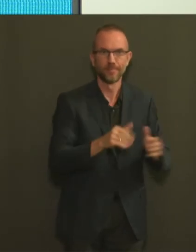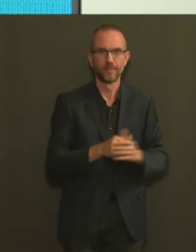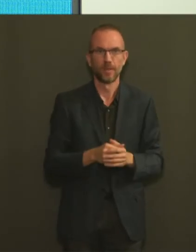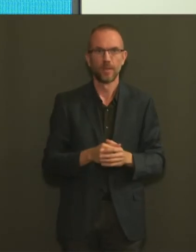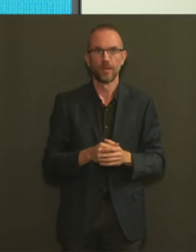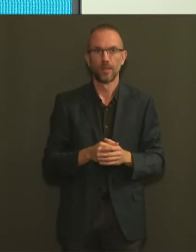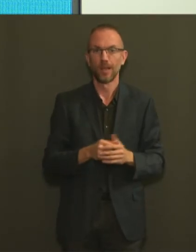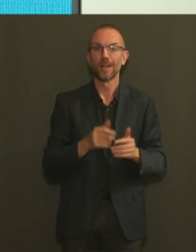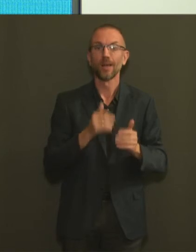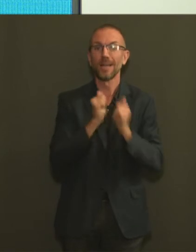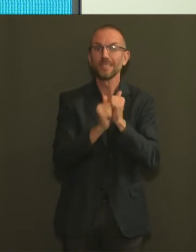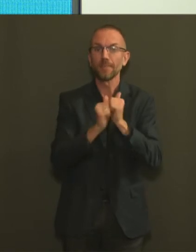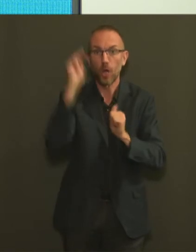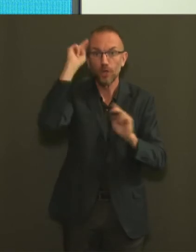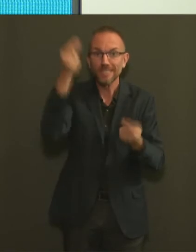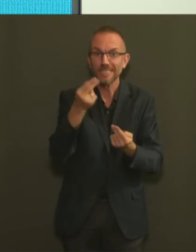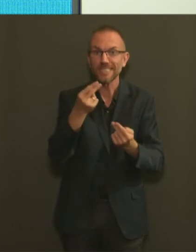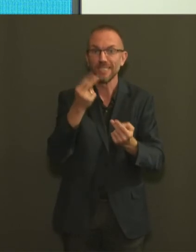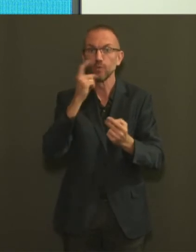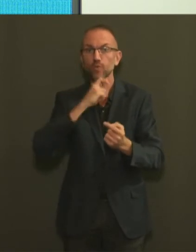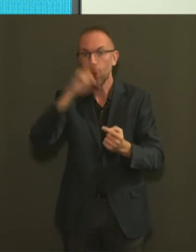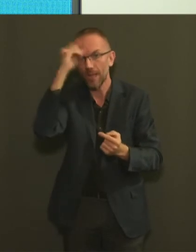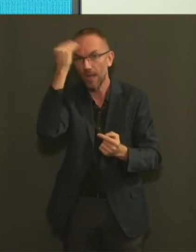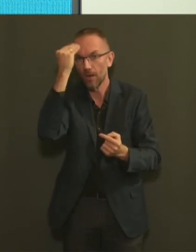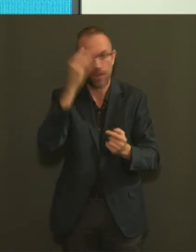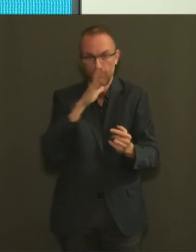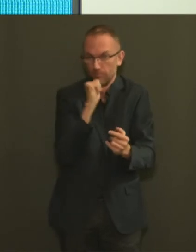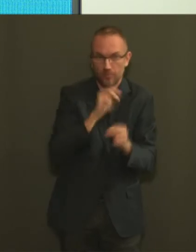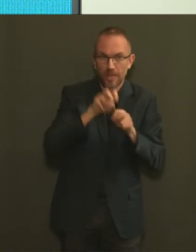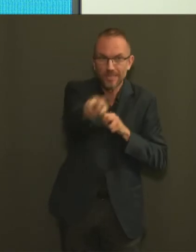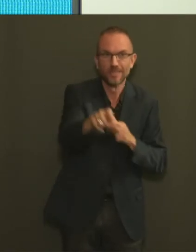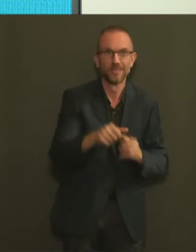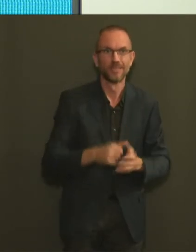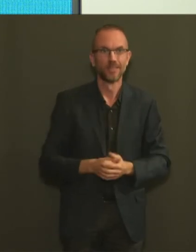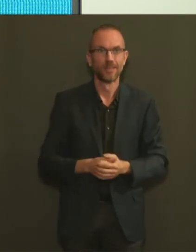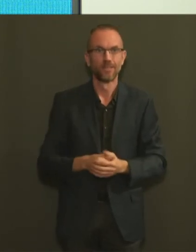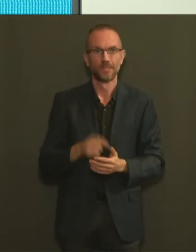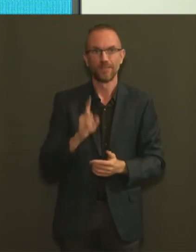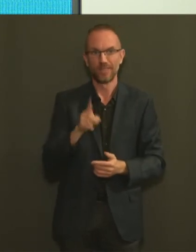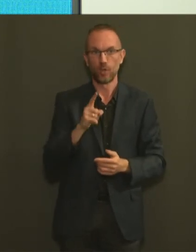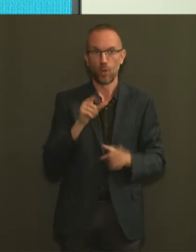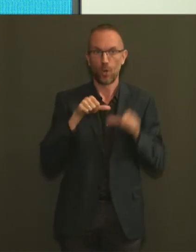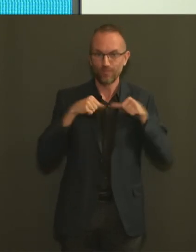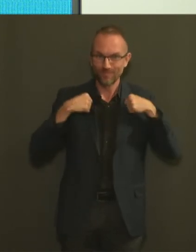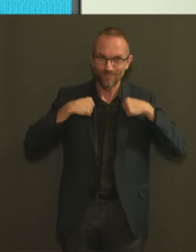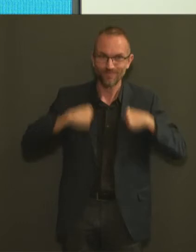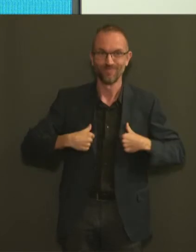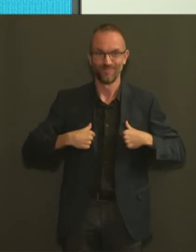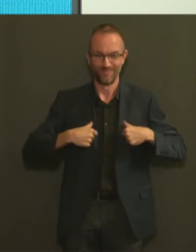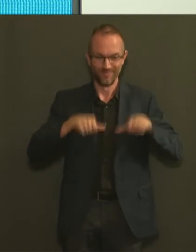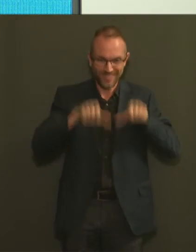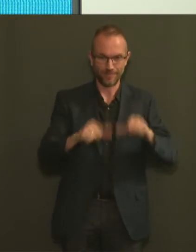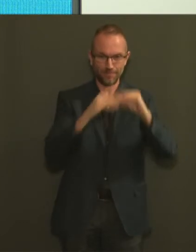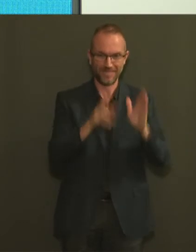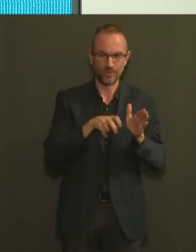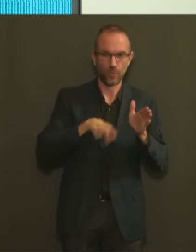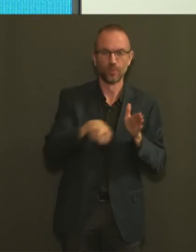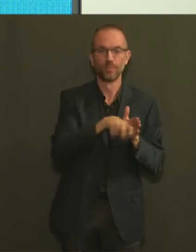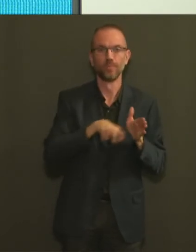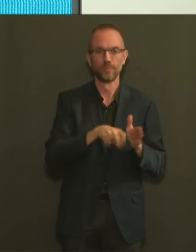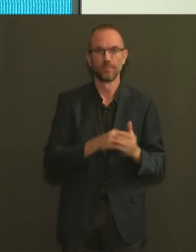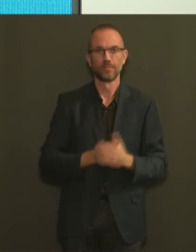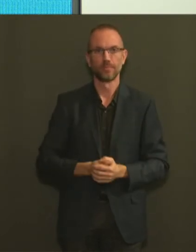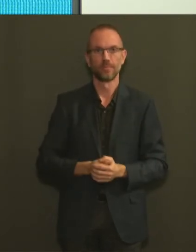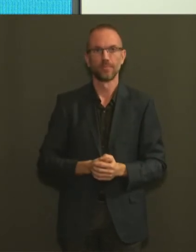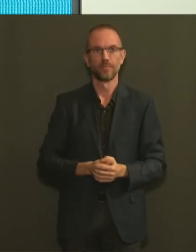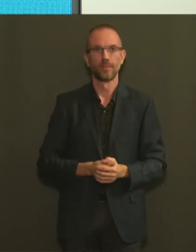au début janvier li ou fait qu'elle devrait rester chez elle à la maison et qui éventuellement d'ailleurs elle aurait